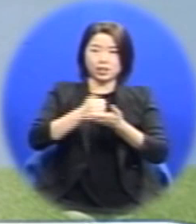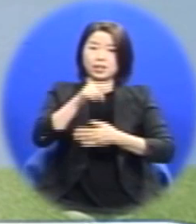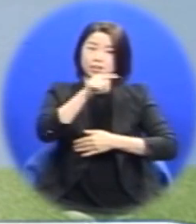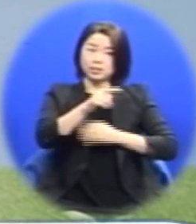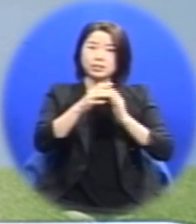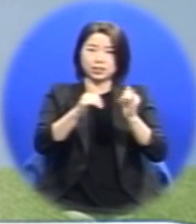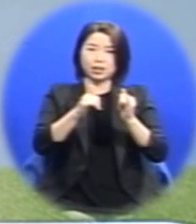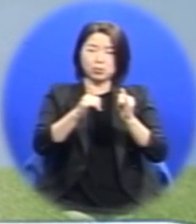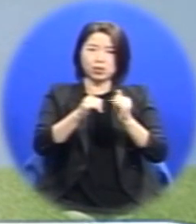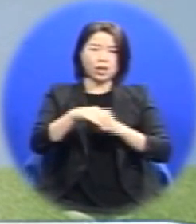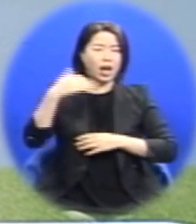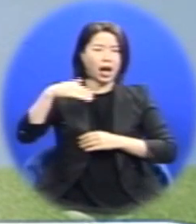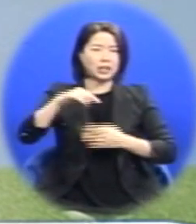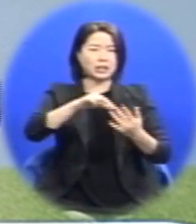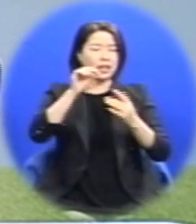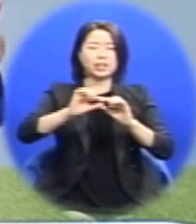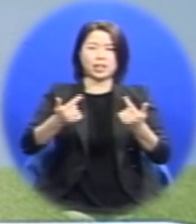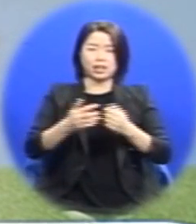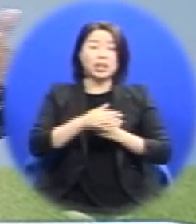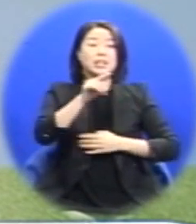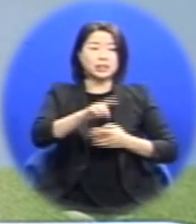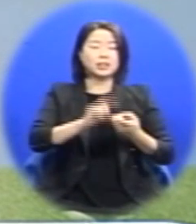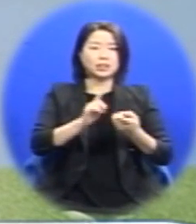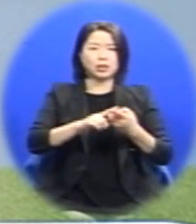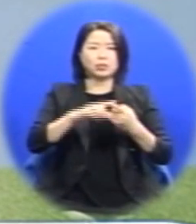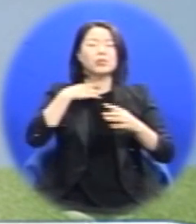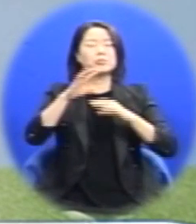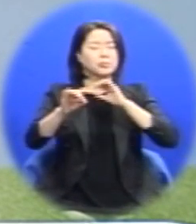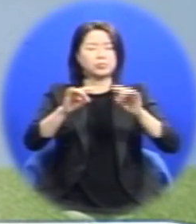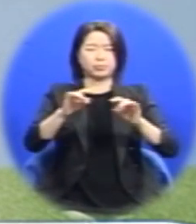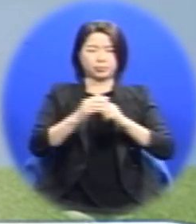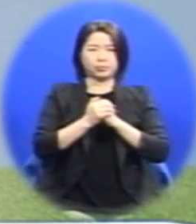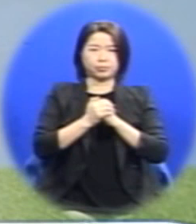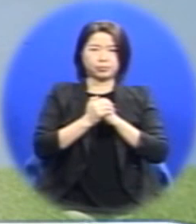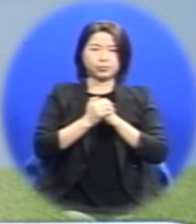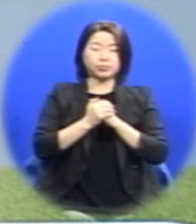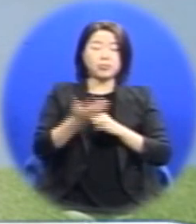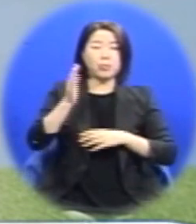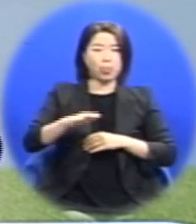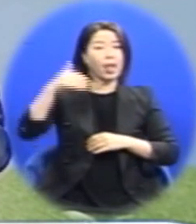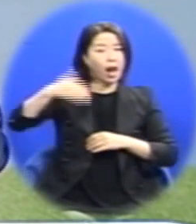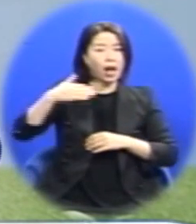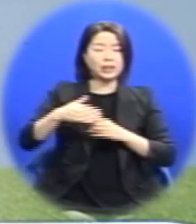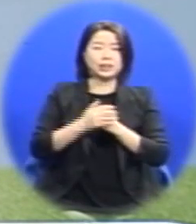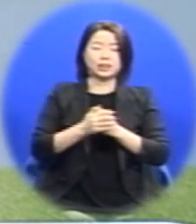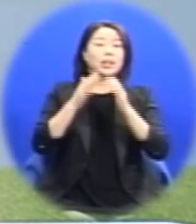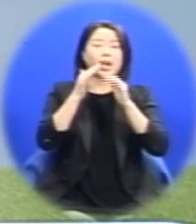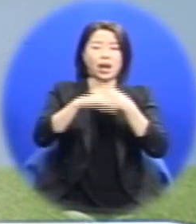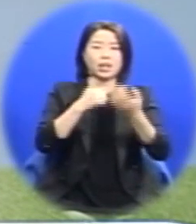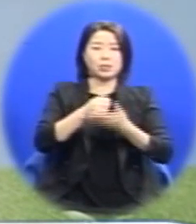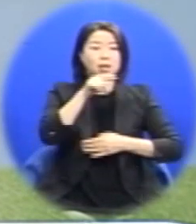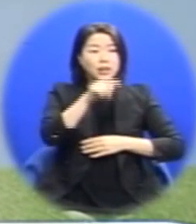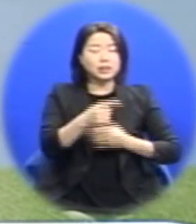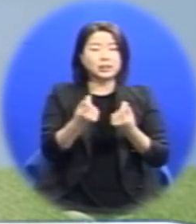사람을 아주 체크하지 않으실 거예요. 그 자체도 갈망이니까요. 그러나 아직 하나님이 정말